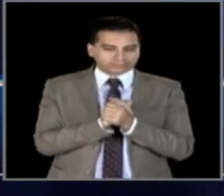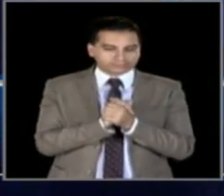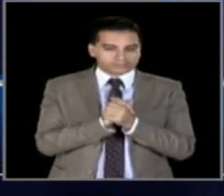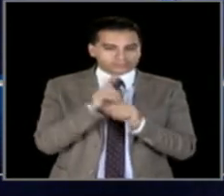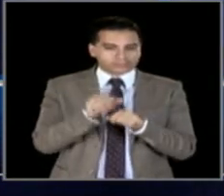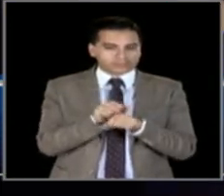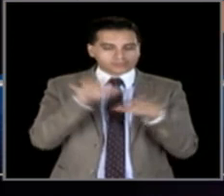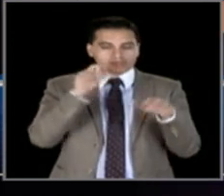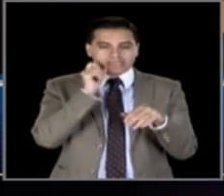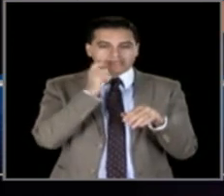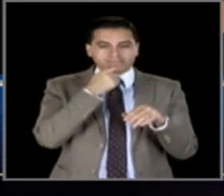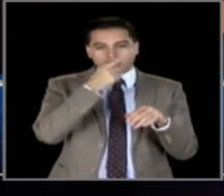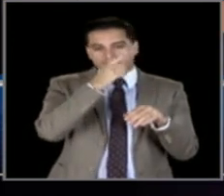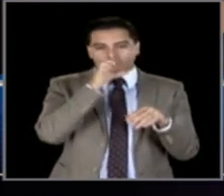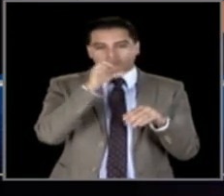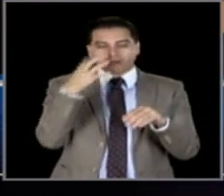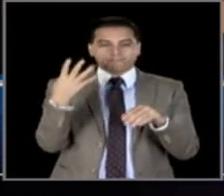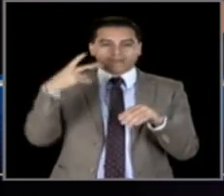اتنشرت 1984